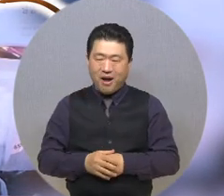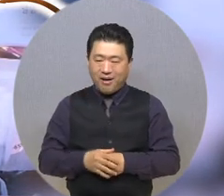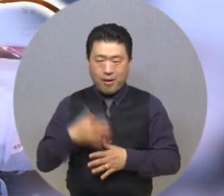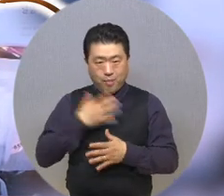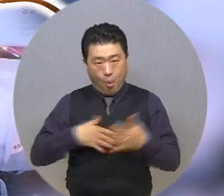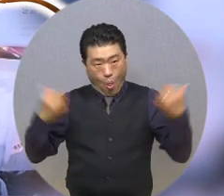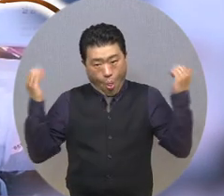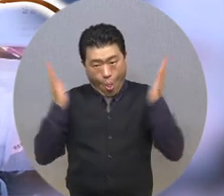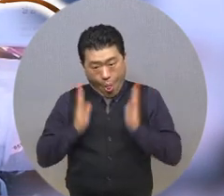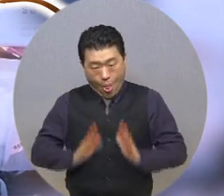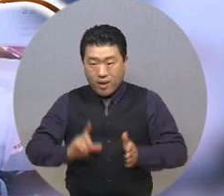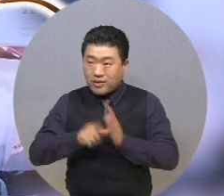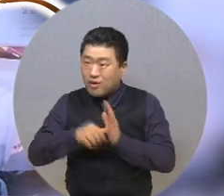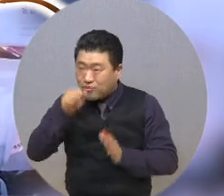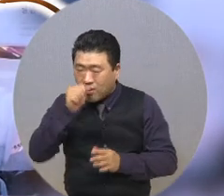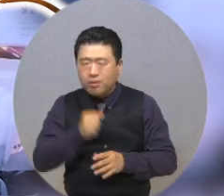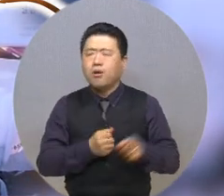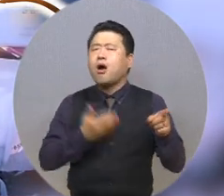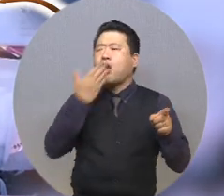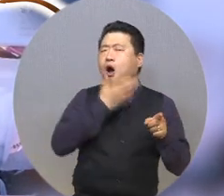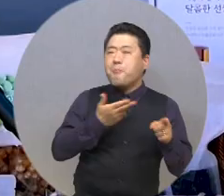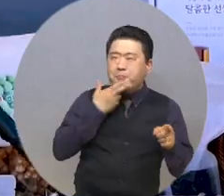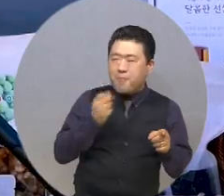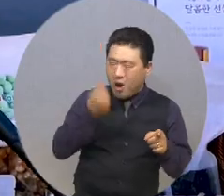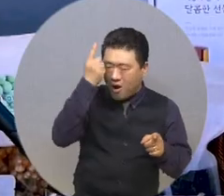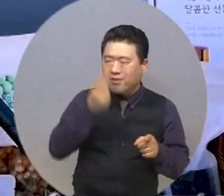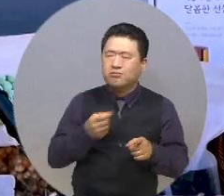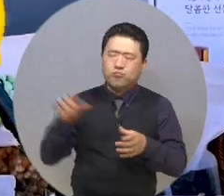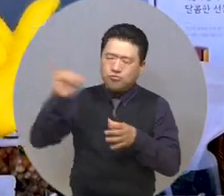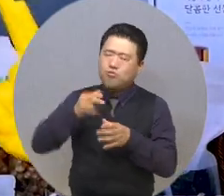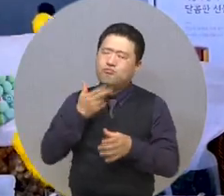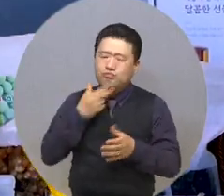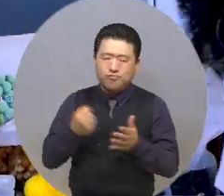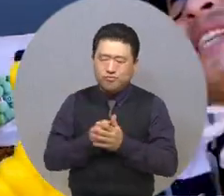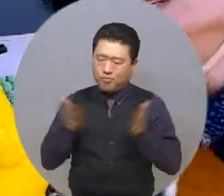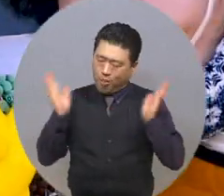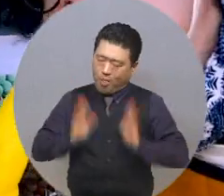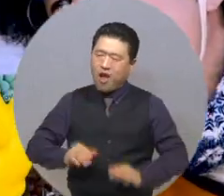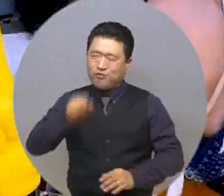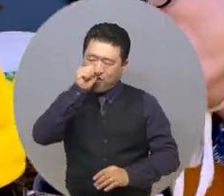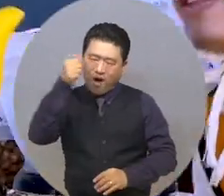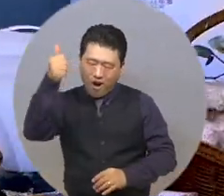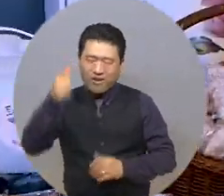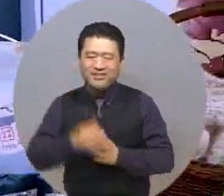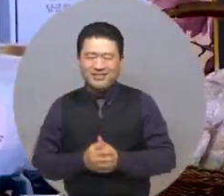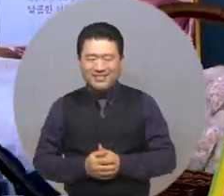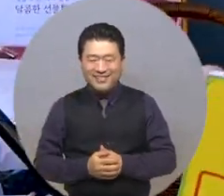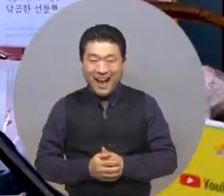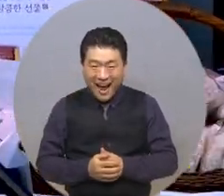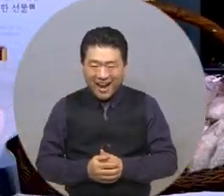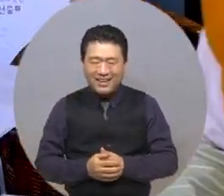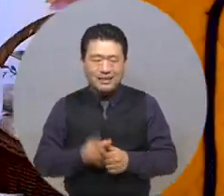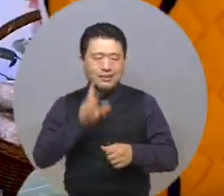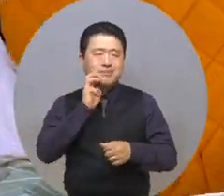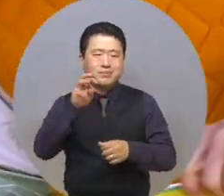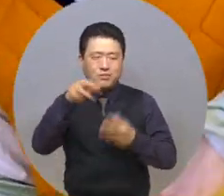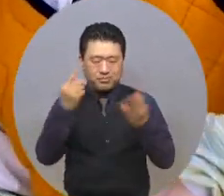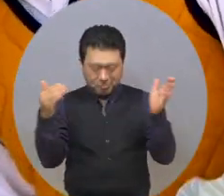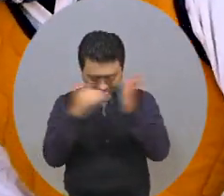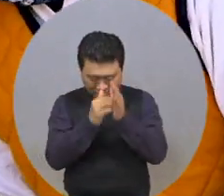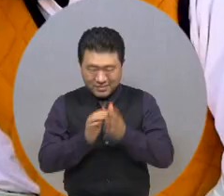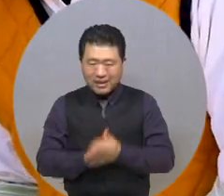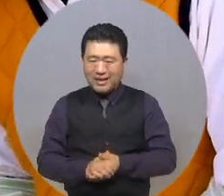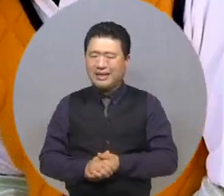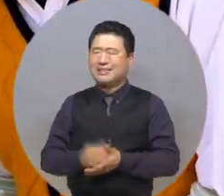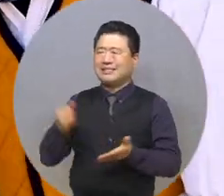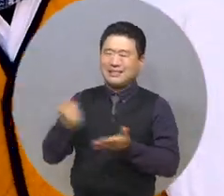다이어트요? 아무래도 설탕이 좀 더 덜 들어갔으니까. 덜 들어갔으니까! 네. 덜 들어갔으니까 그만! 아, 그렇습니다. 안 들어갔는데,